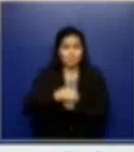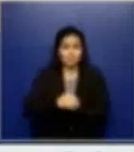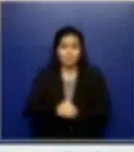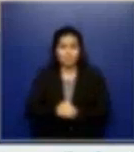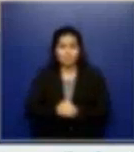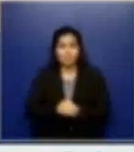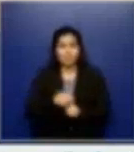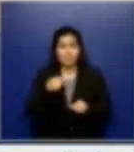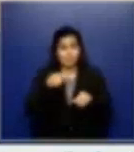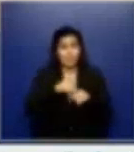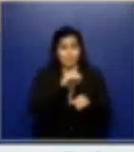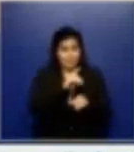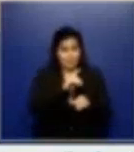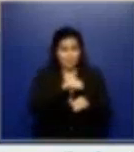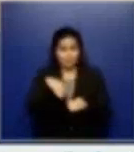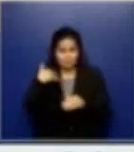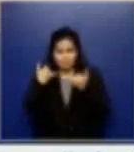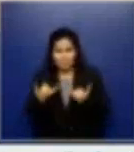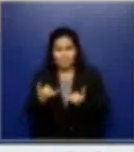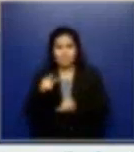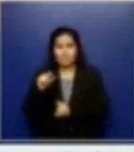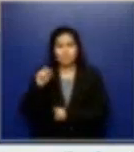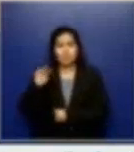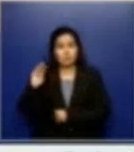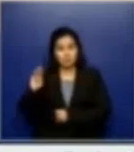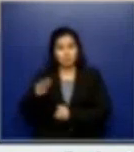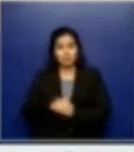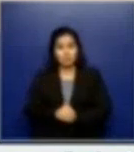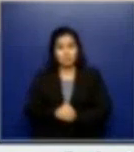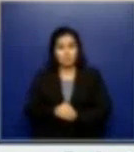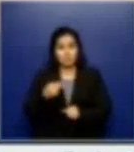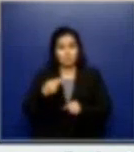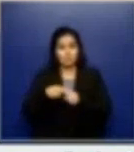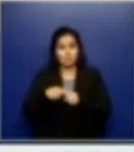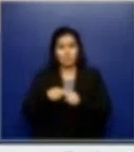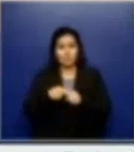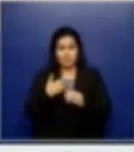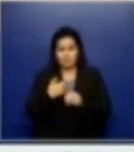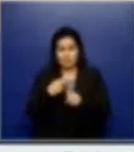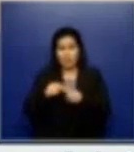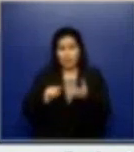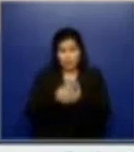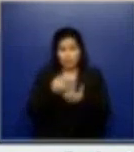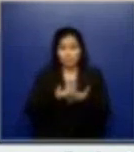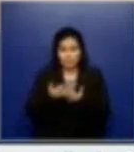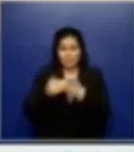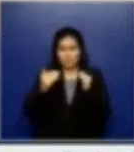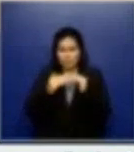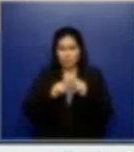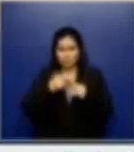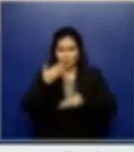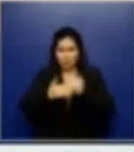ลนะปีนี้22 บาทราคาน้ำมันดิบเท่ากันนะนี่ราคามันเท่ากัน2 ปีนี้แต่ราคาขายท